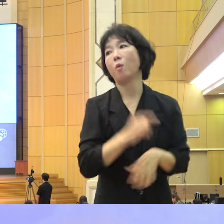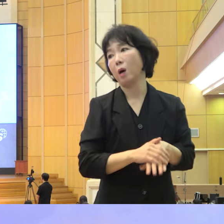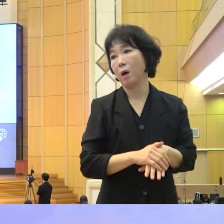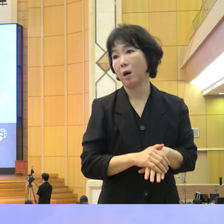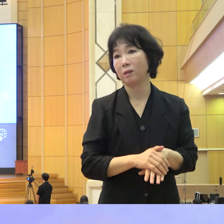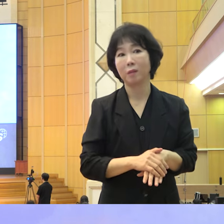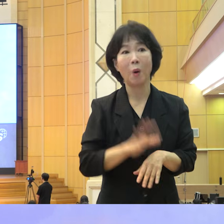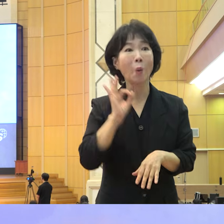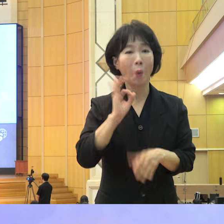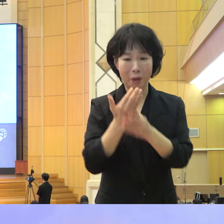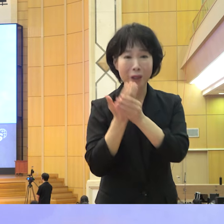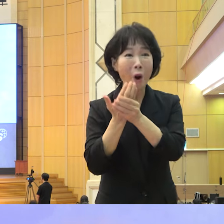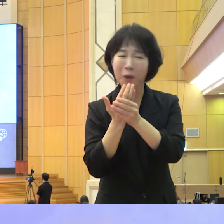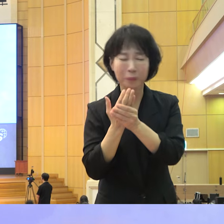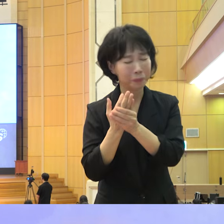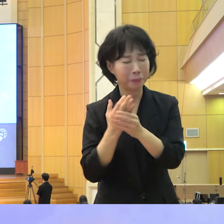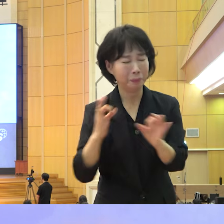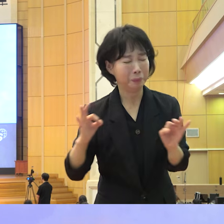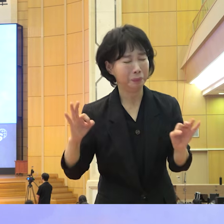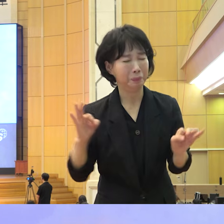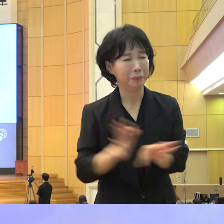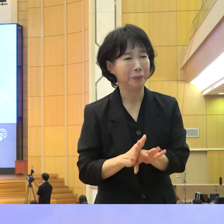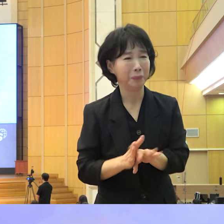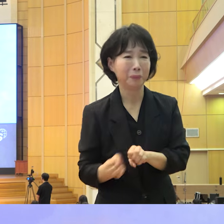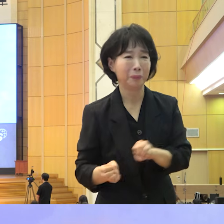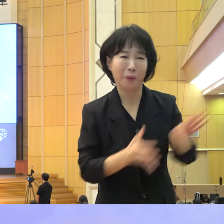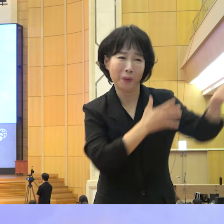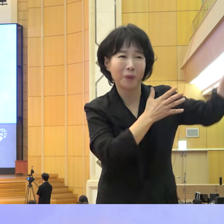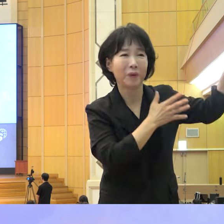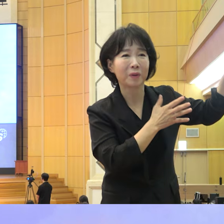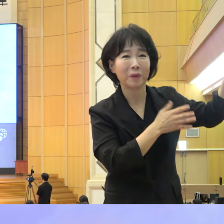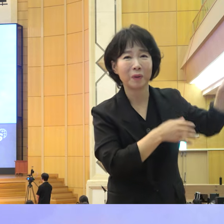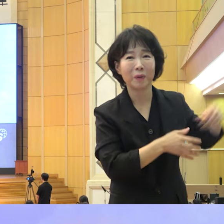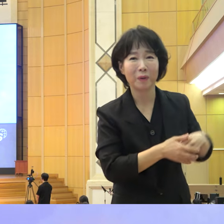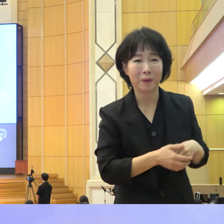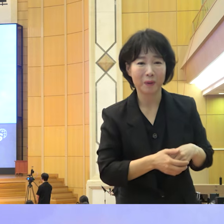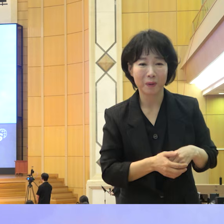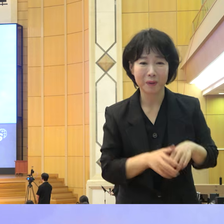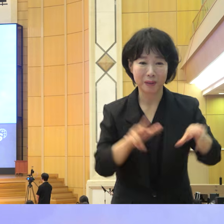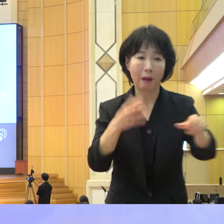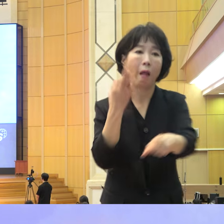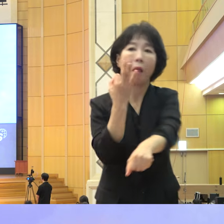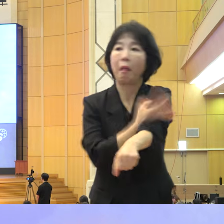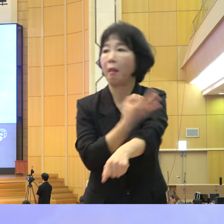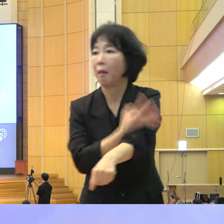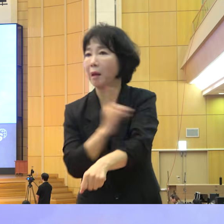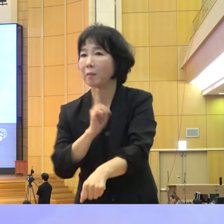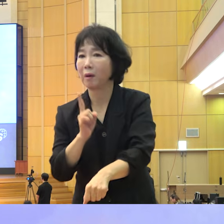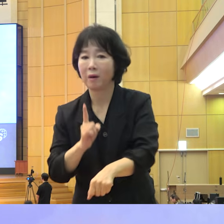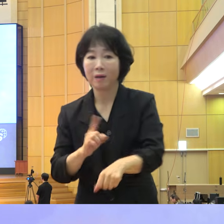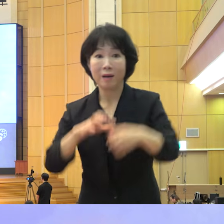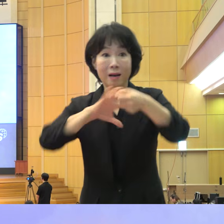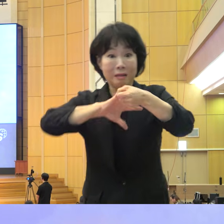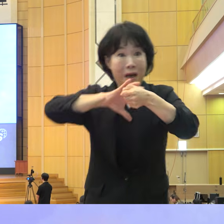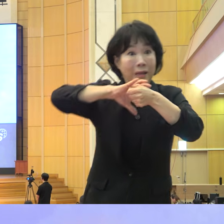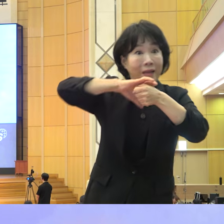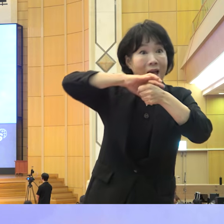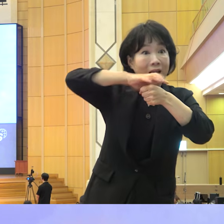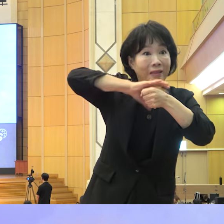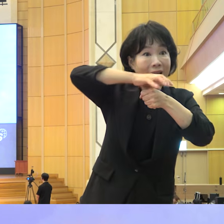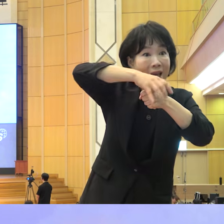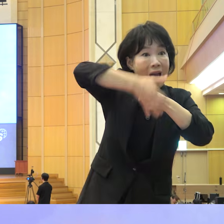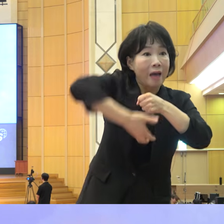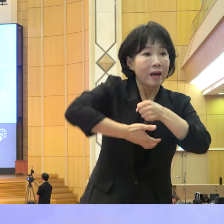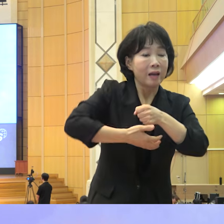그렇게 되면 돈이라고 하는 화폐는 다 없어지고 이제 이렇게 다 전 세계가